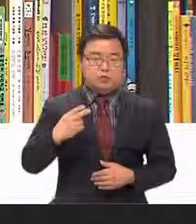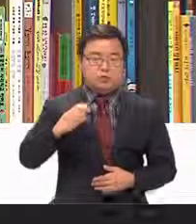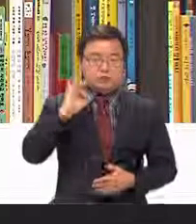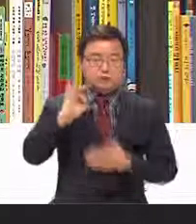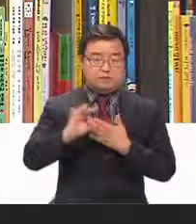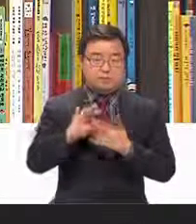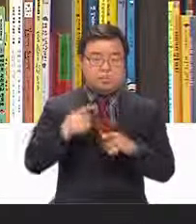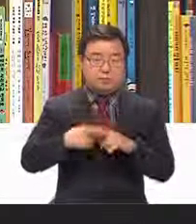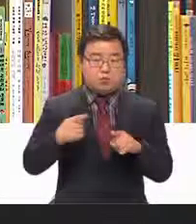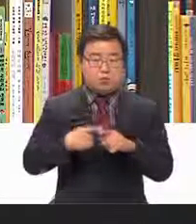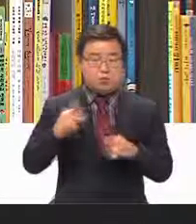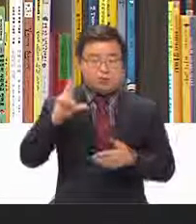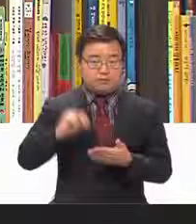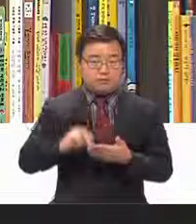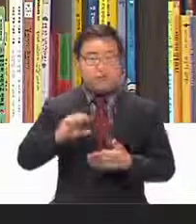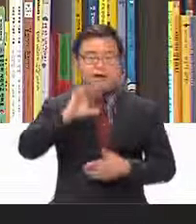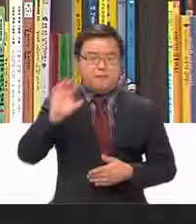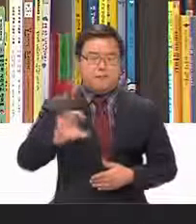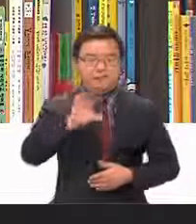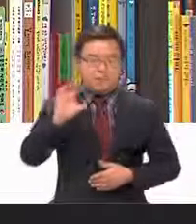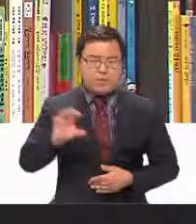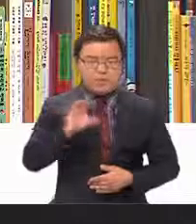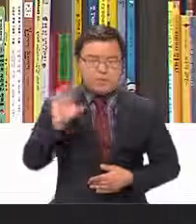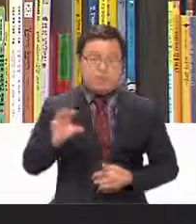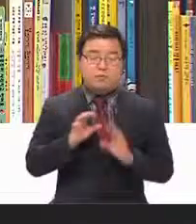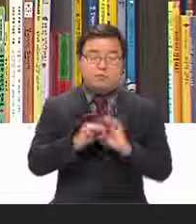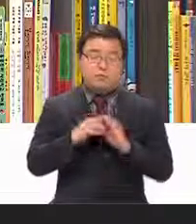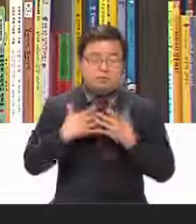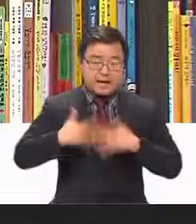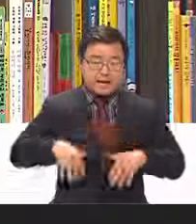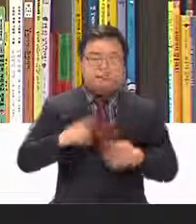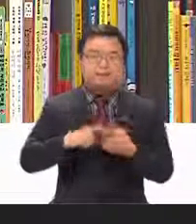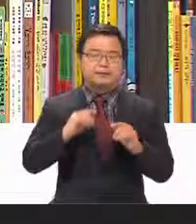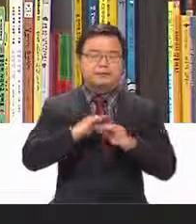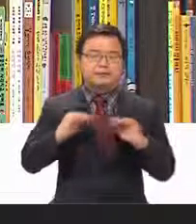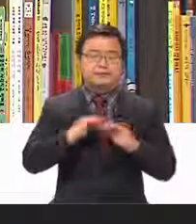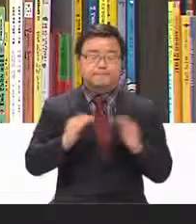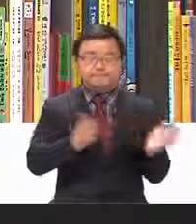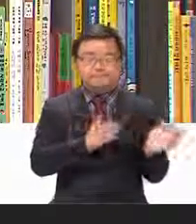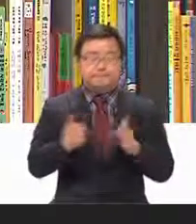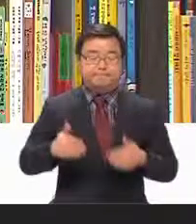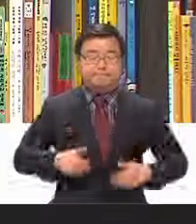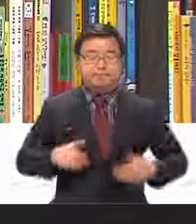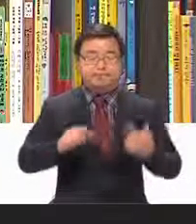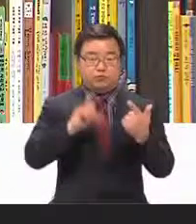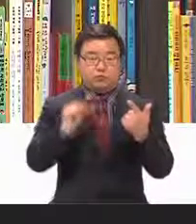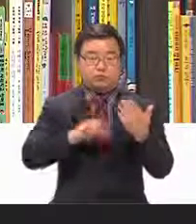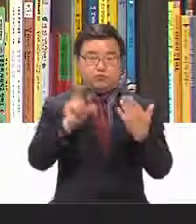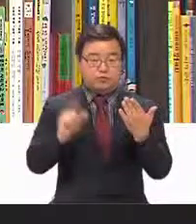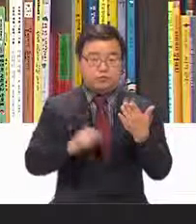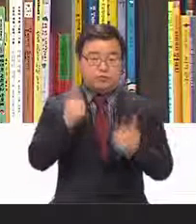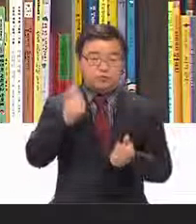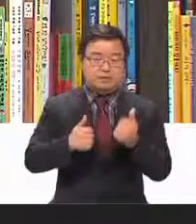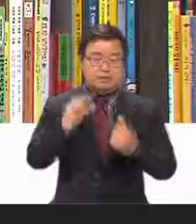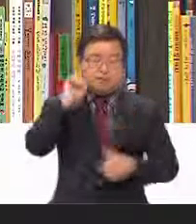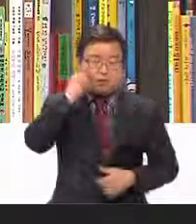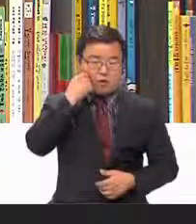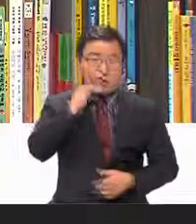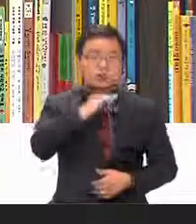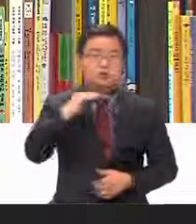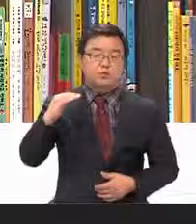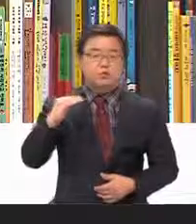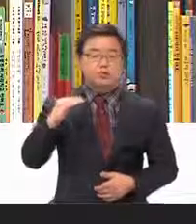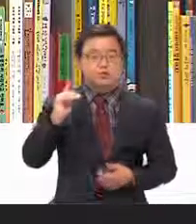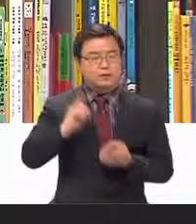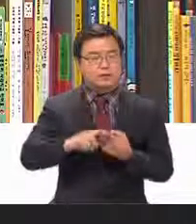풀면서 취약한 부분을 집중 공략하는 것이 좋습니다 6월과 9월 모의고사에 난이도 어 그